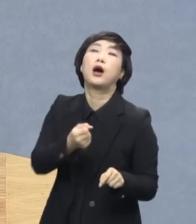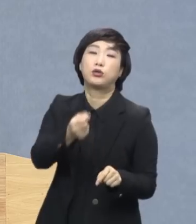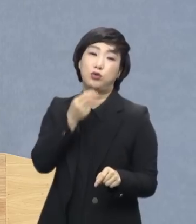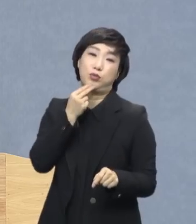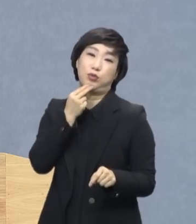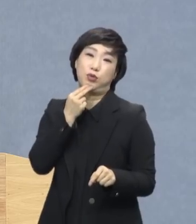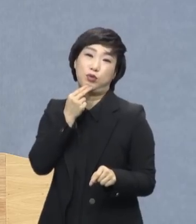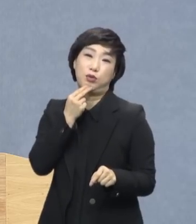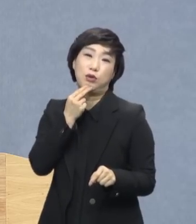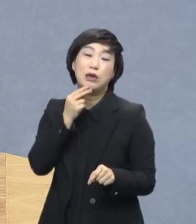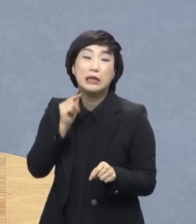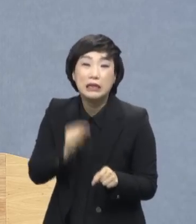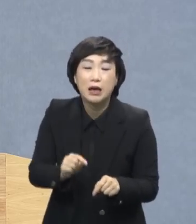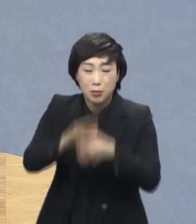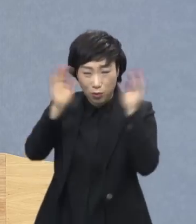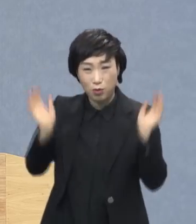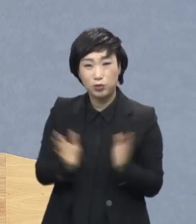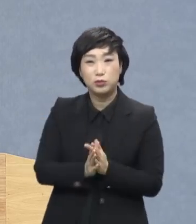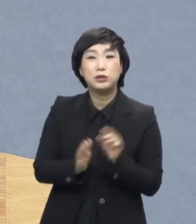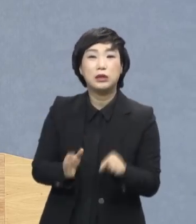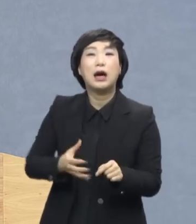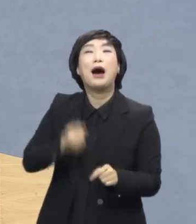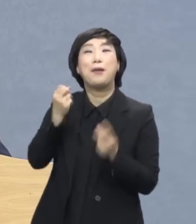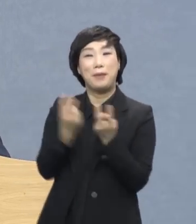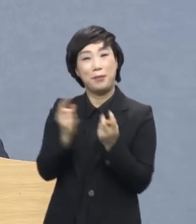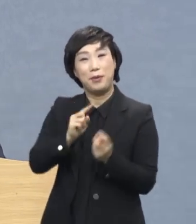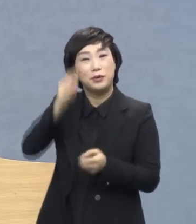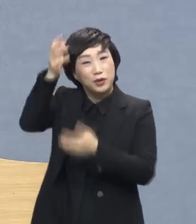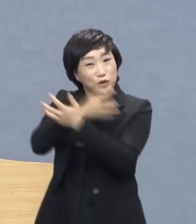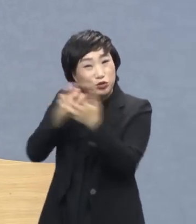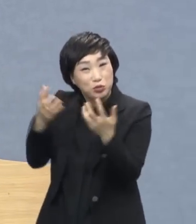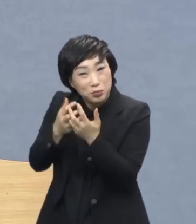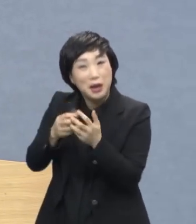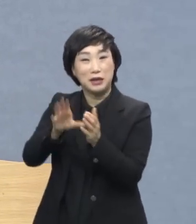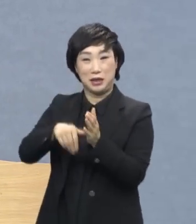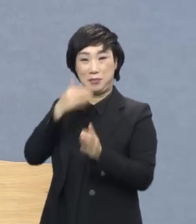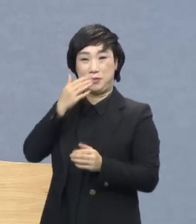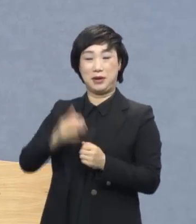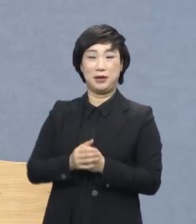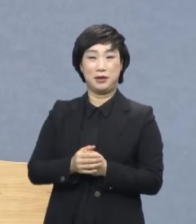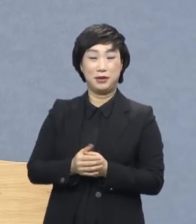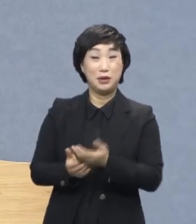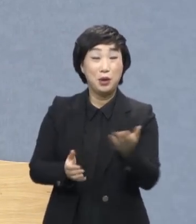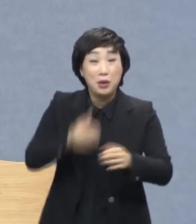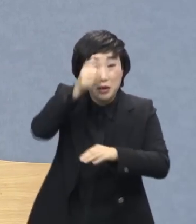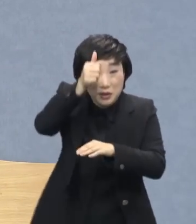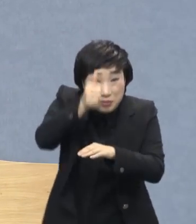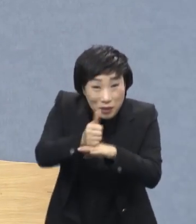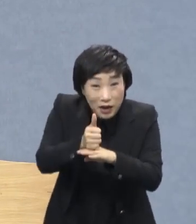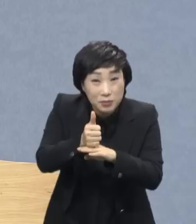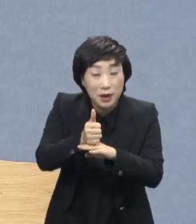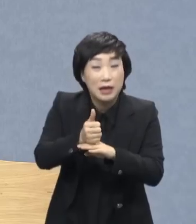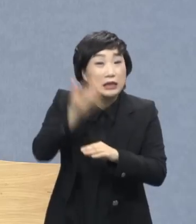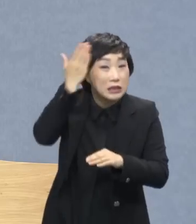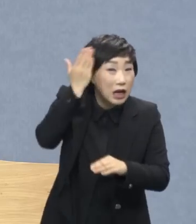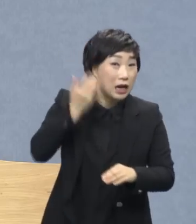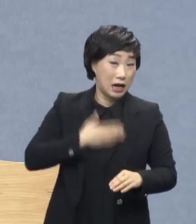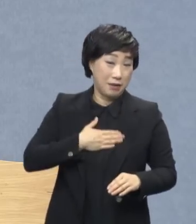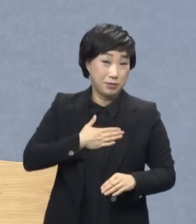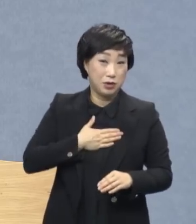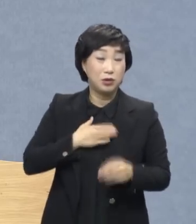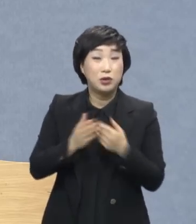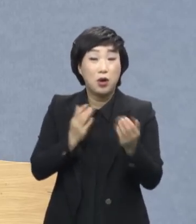얻어냈는데 그게 다 성령 충만이다. 아멘. 충만. 이게 마지막까지 지정의의를